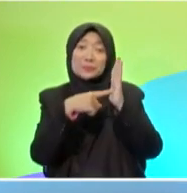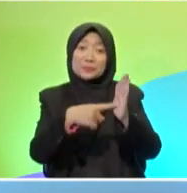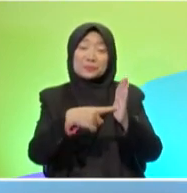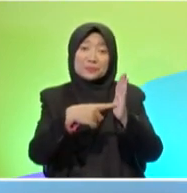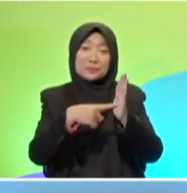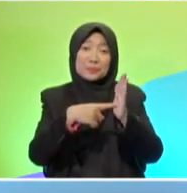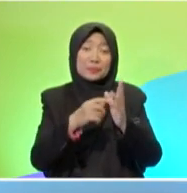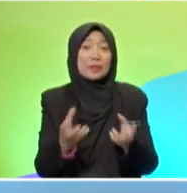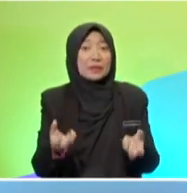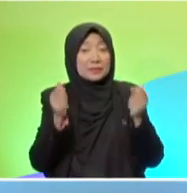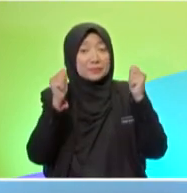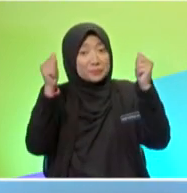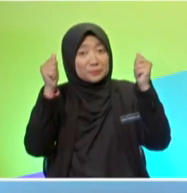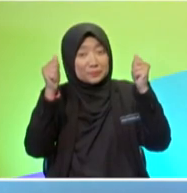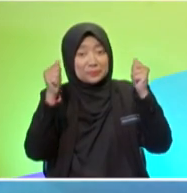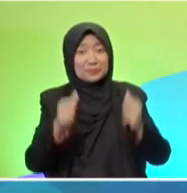Indosiar